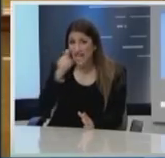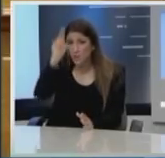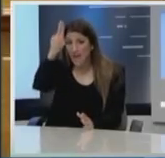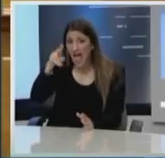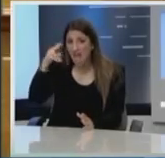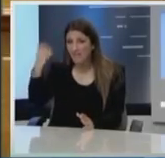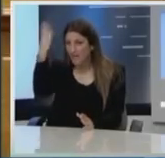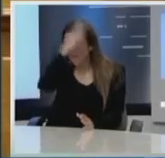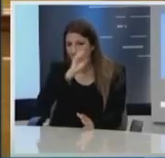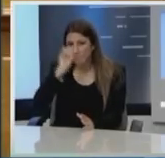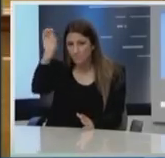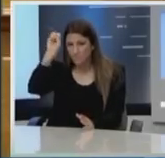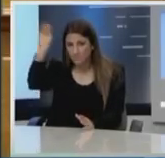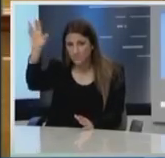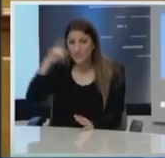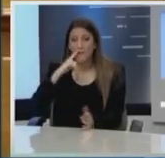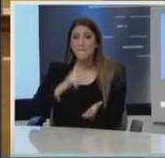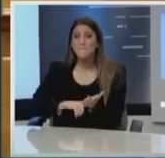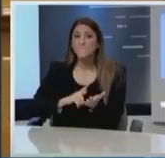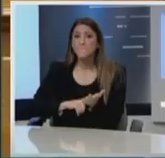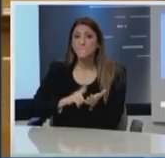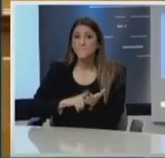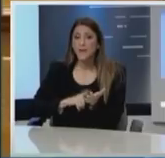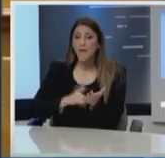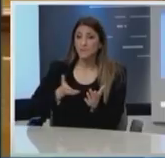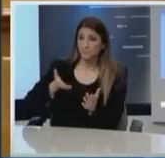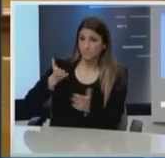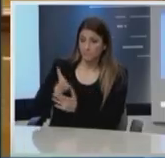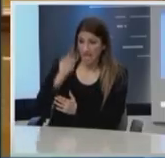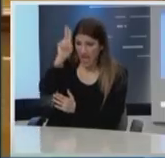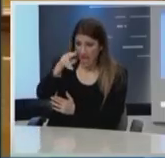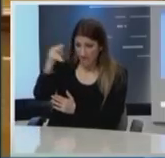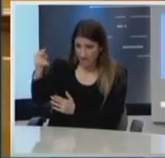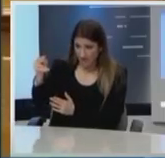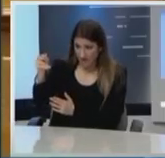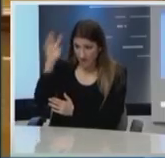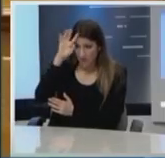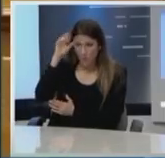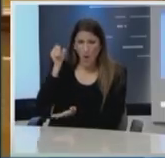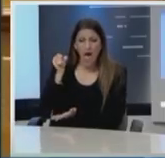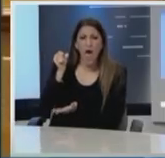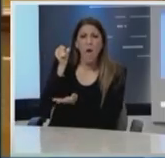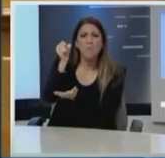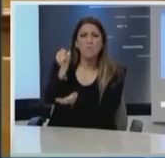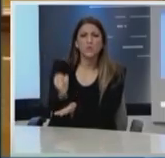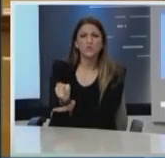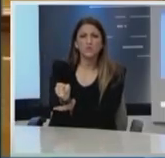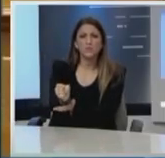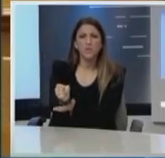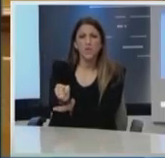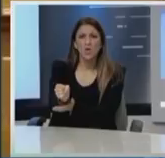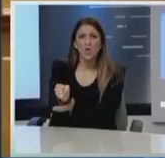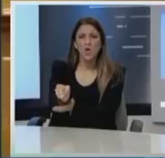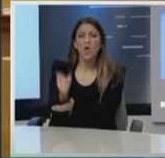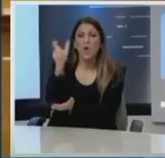Και πρέπει να προσφύγουμε στην Ελβετία για προκειμένου να αποζημιωθεί κάποιος για τις συγκοφαντικές διαφημίσεις